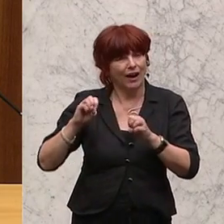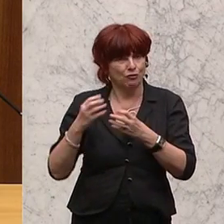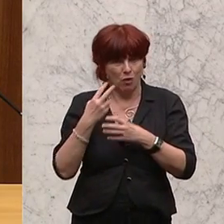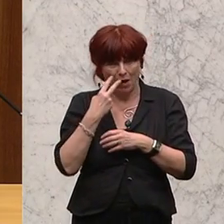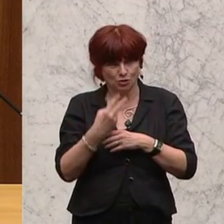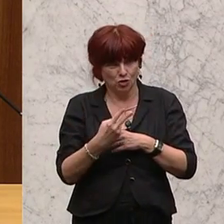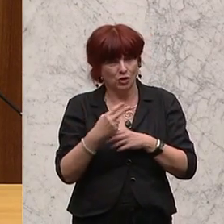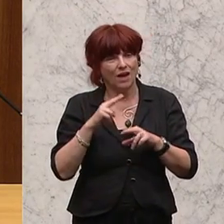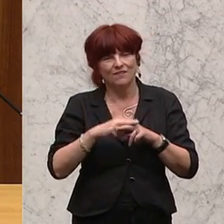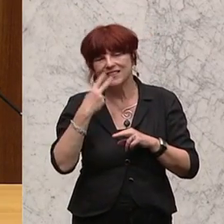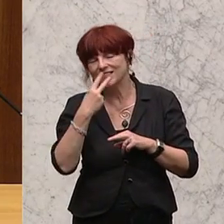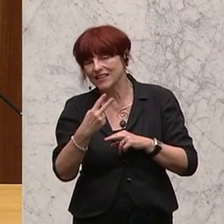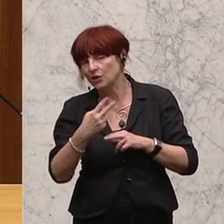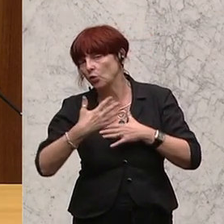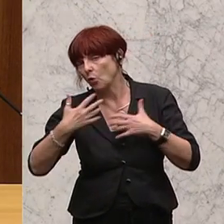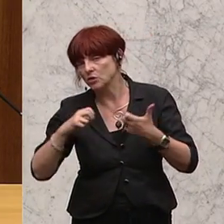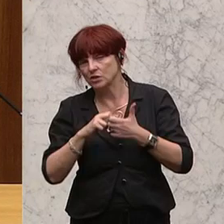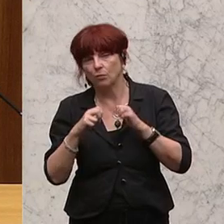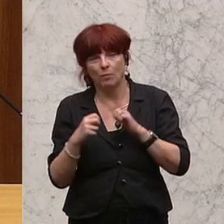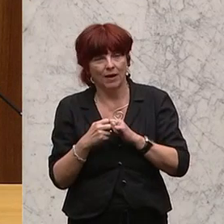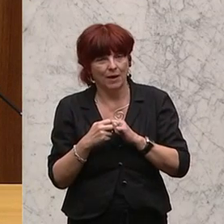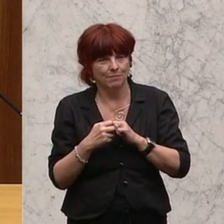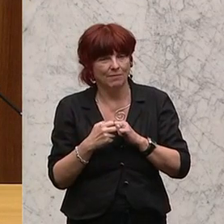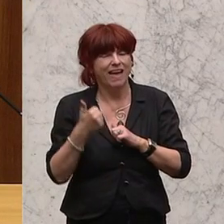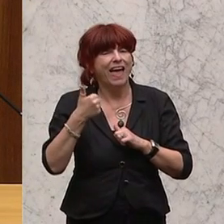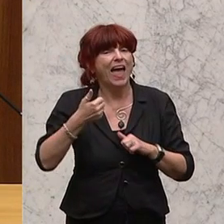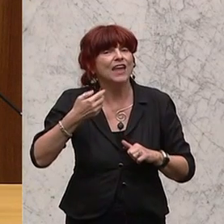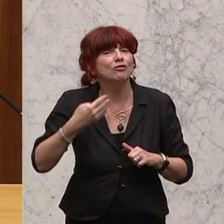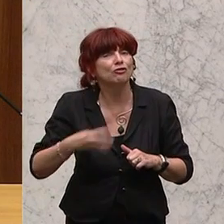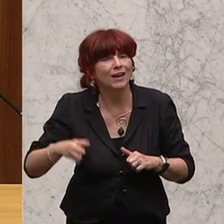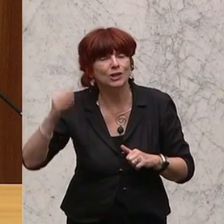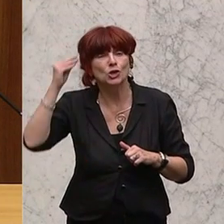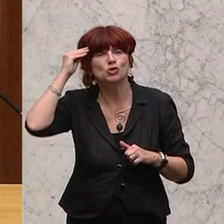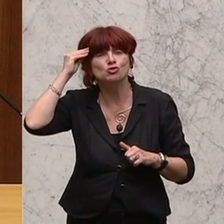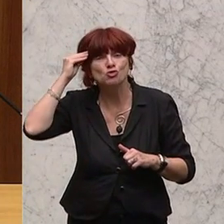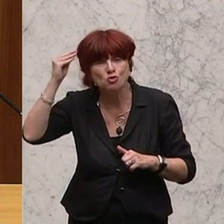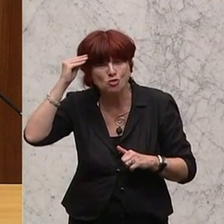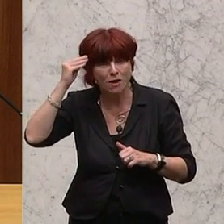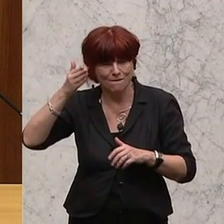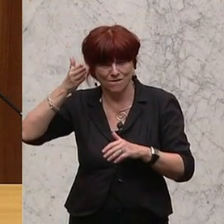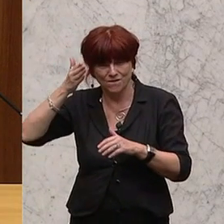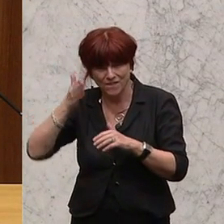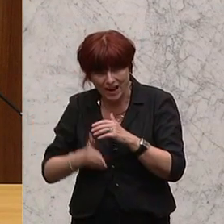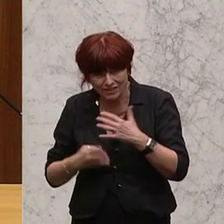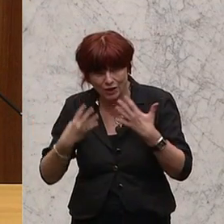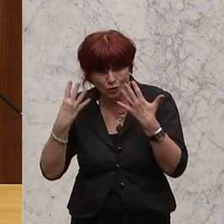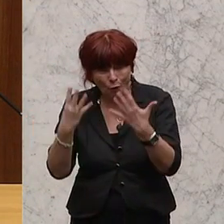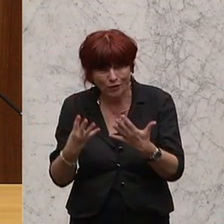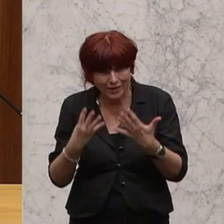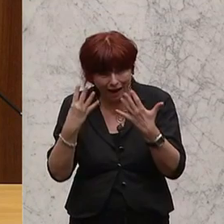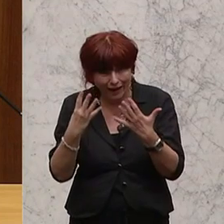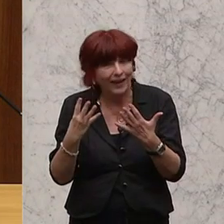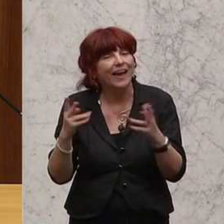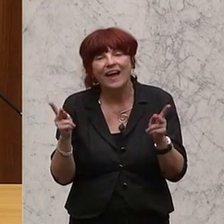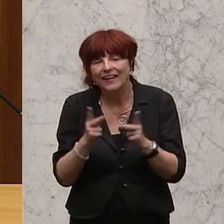Bildung haben, dass wir ein Viertel haben, die gar nicht lesen und schreiben können, wenn sie aus diesen 9 Jahren rauskommen, bei